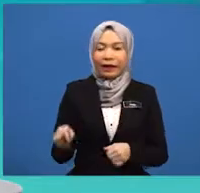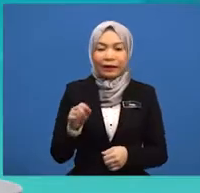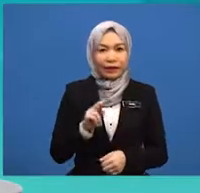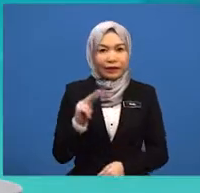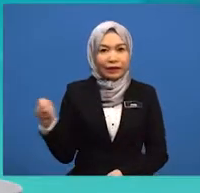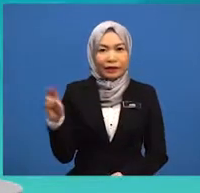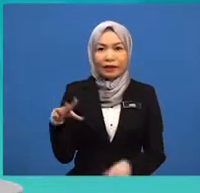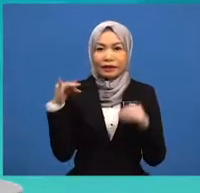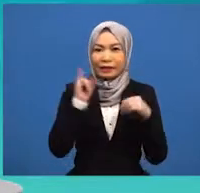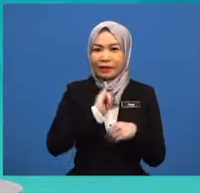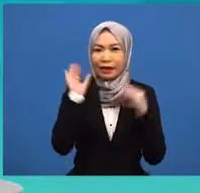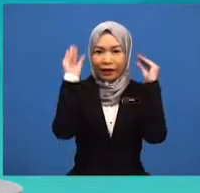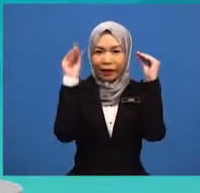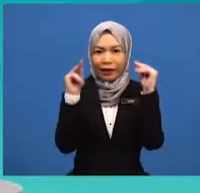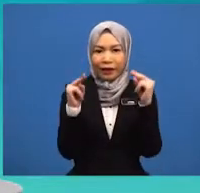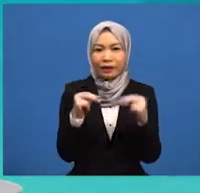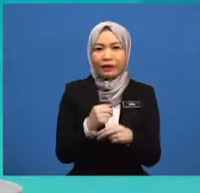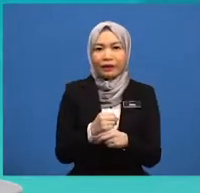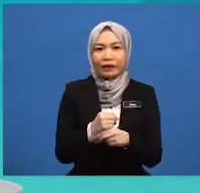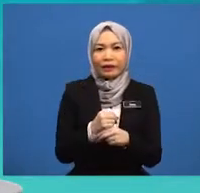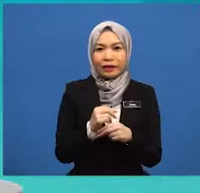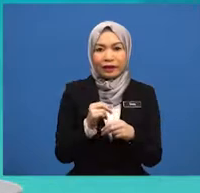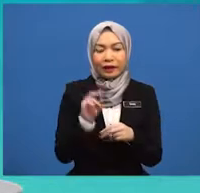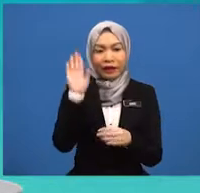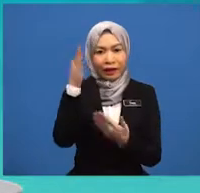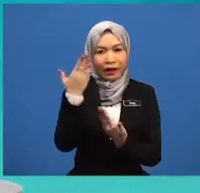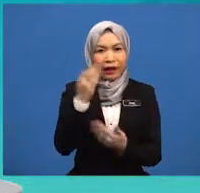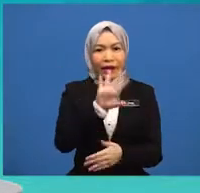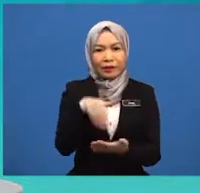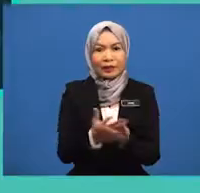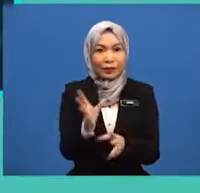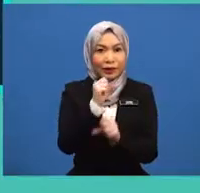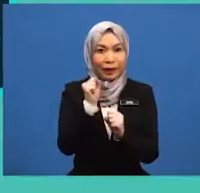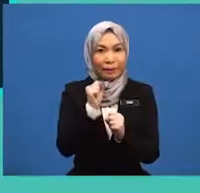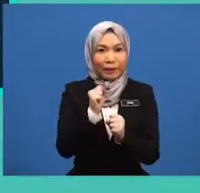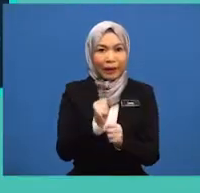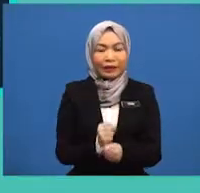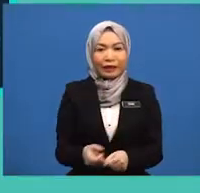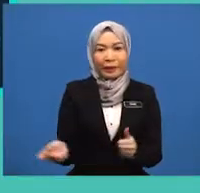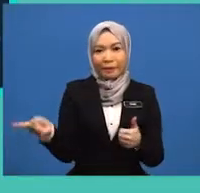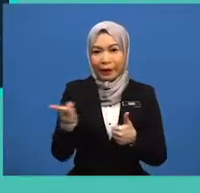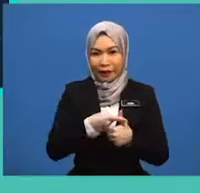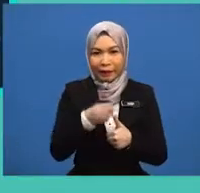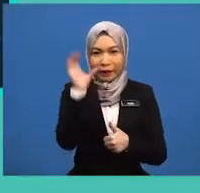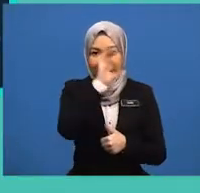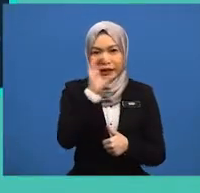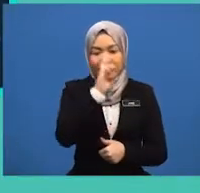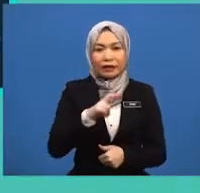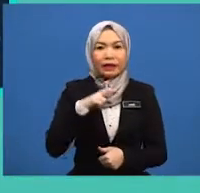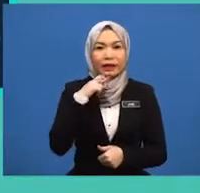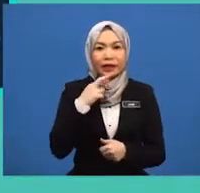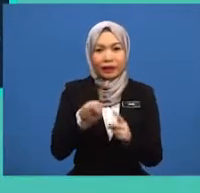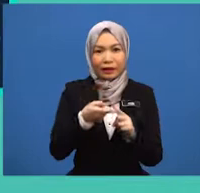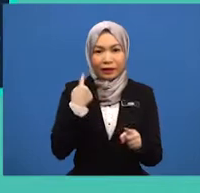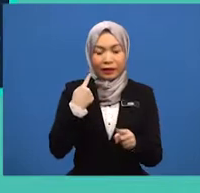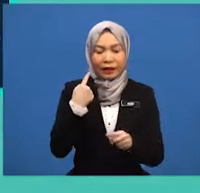Di akhir episod ini, cikgu harap murid-murid akan dapat pertama, mencari